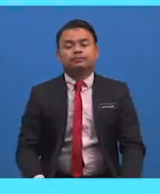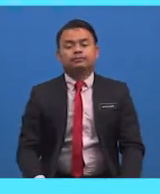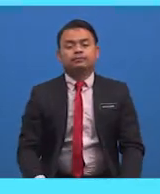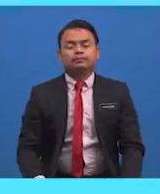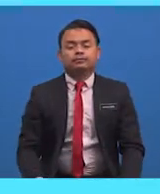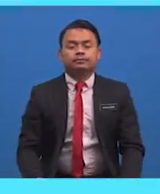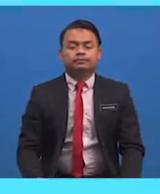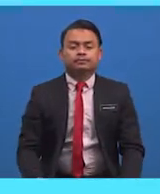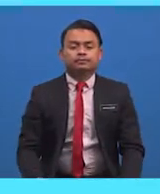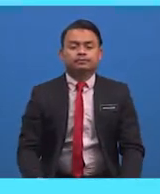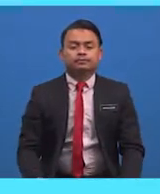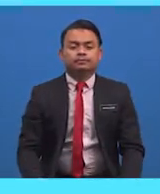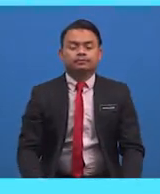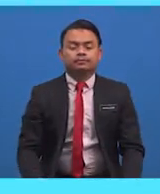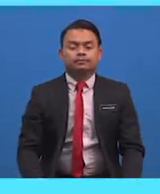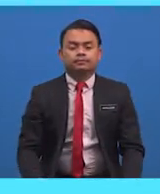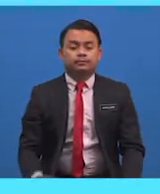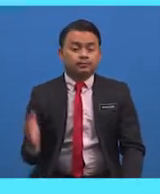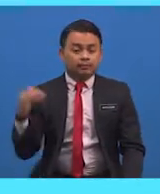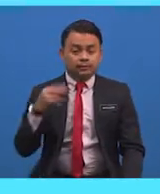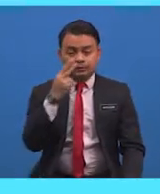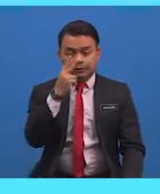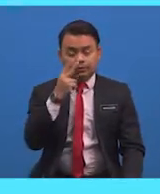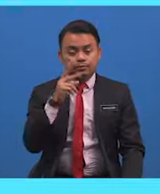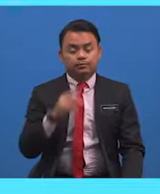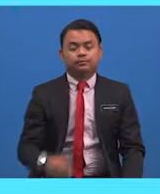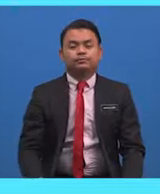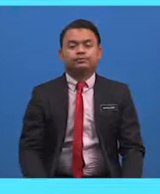manusia. Mari kita lihat satu persatu.